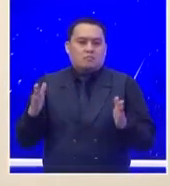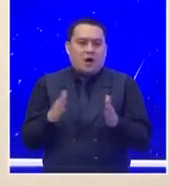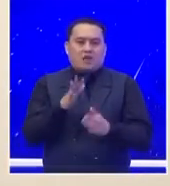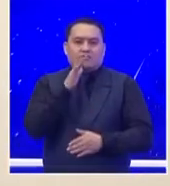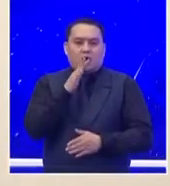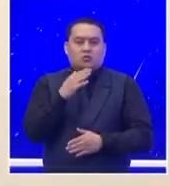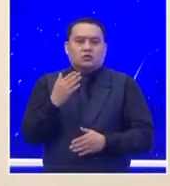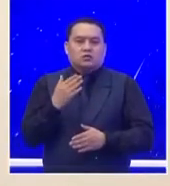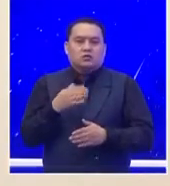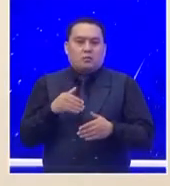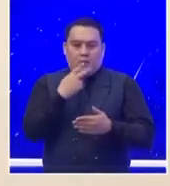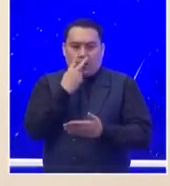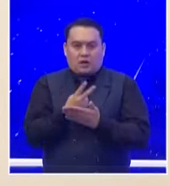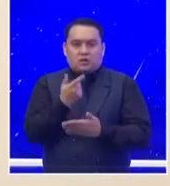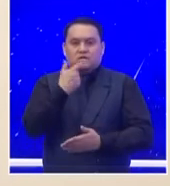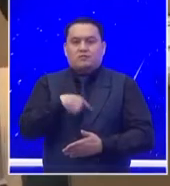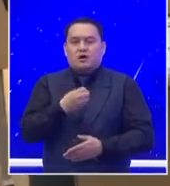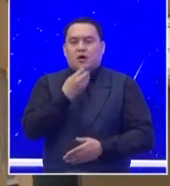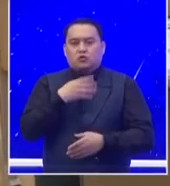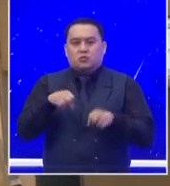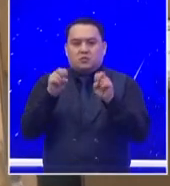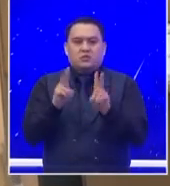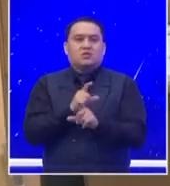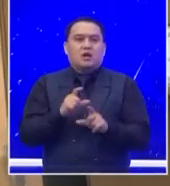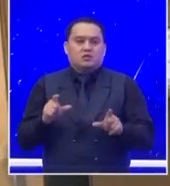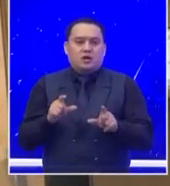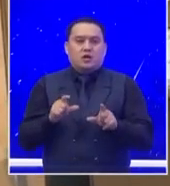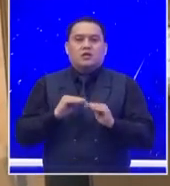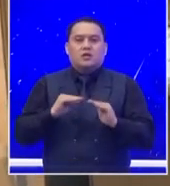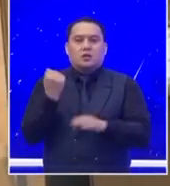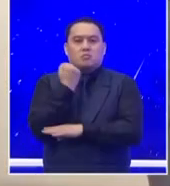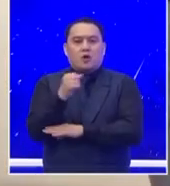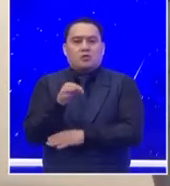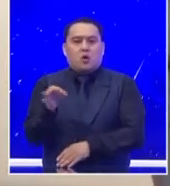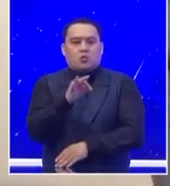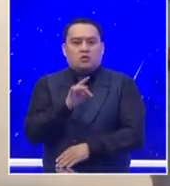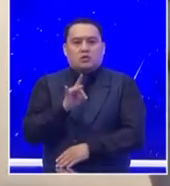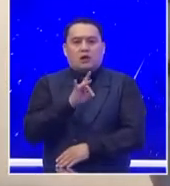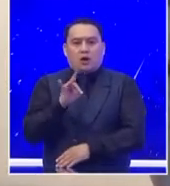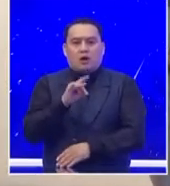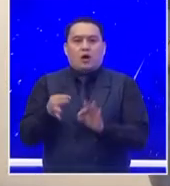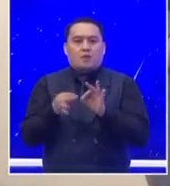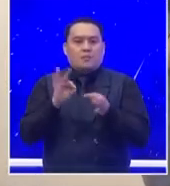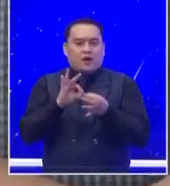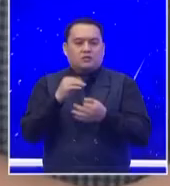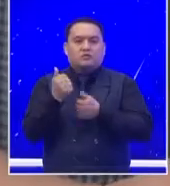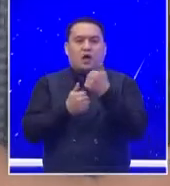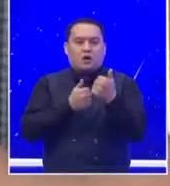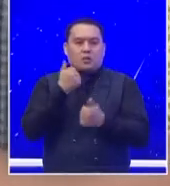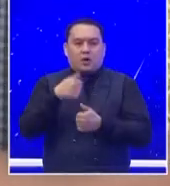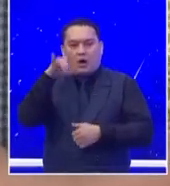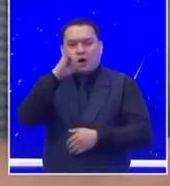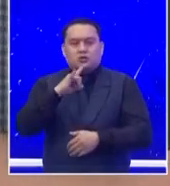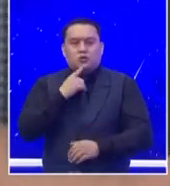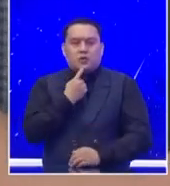срок она уже зарекомендовала себя хорошим специалистом. Ее ученики – победители областных и республиканских олимпиад и соревнований по